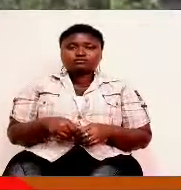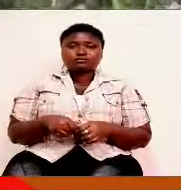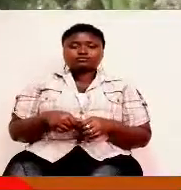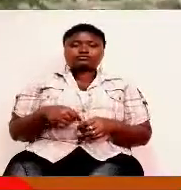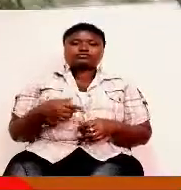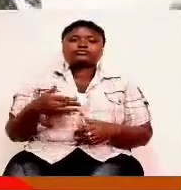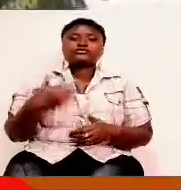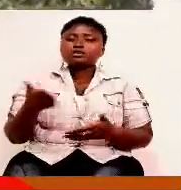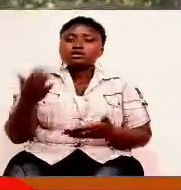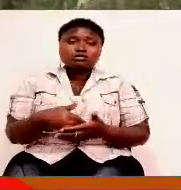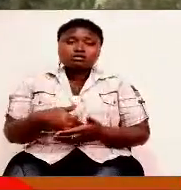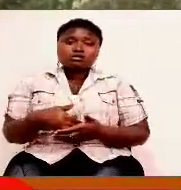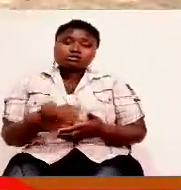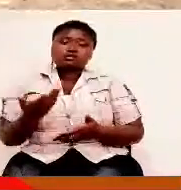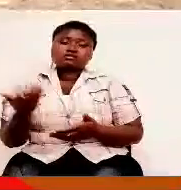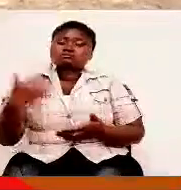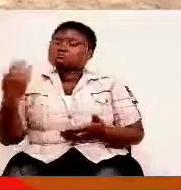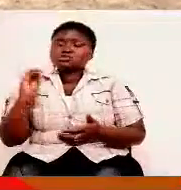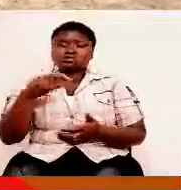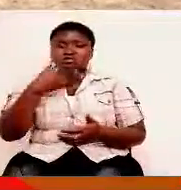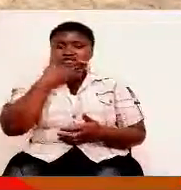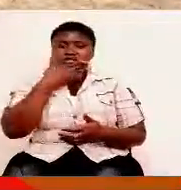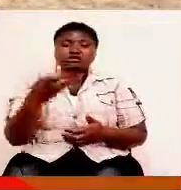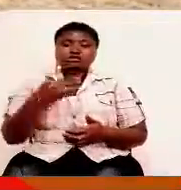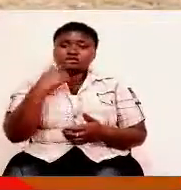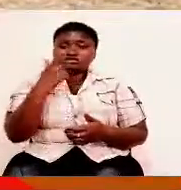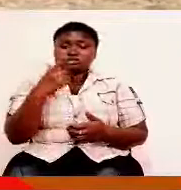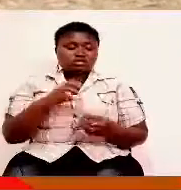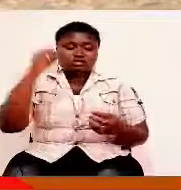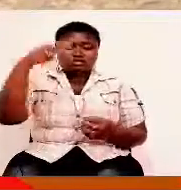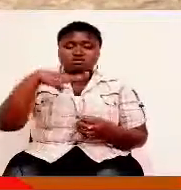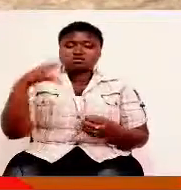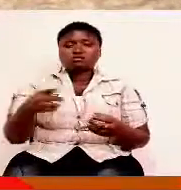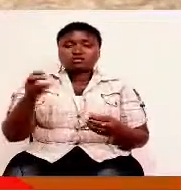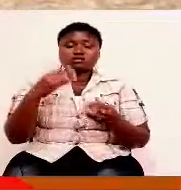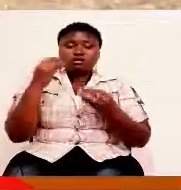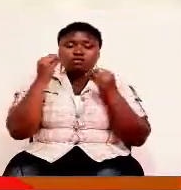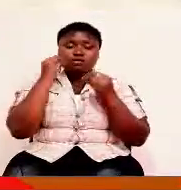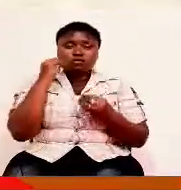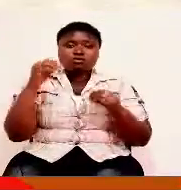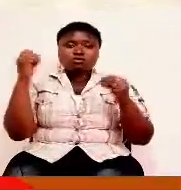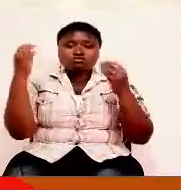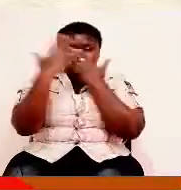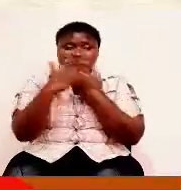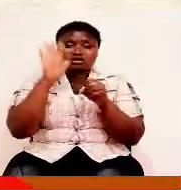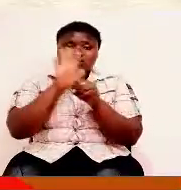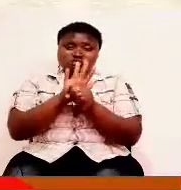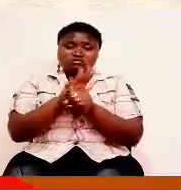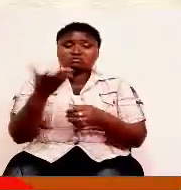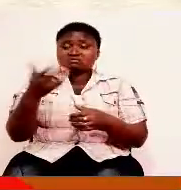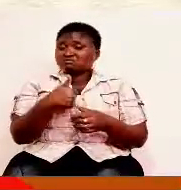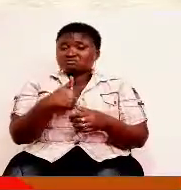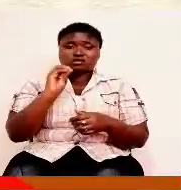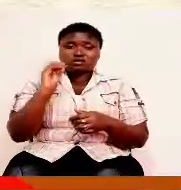matete kione kigi ya kogo idherio hinya wadhitima. Kwa na meshi yao ekirete duma dumanu. Dile na hope,